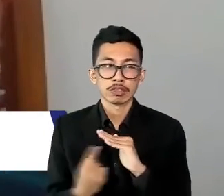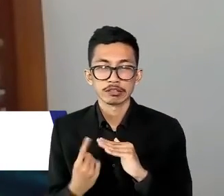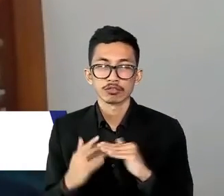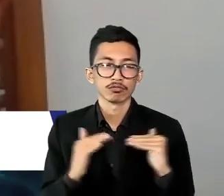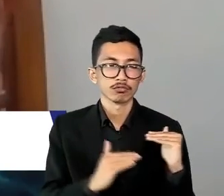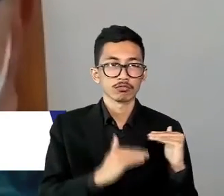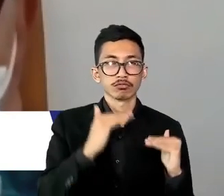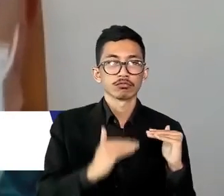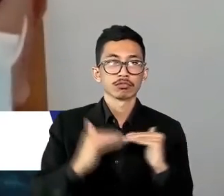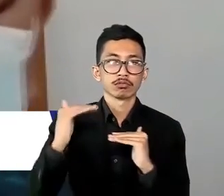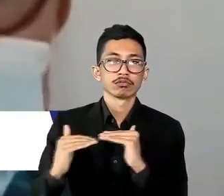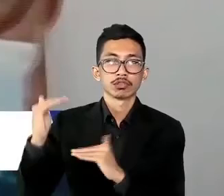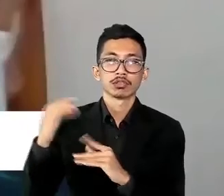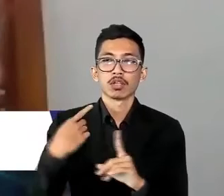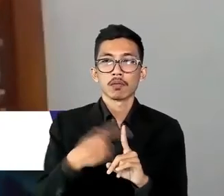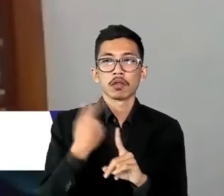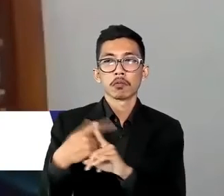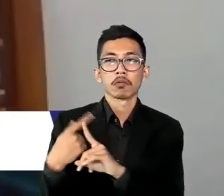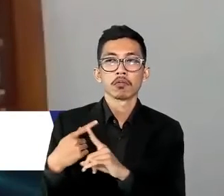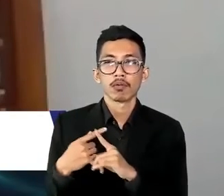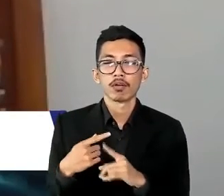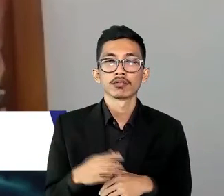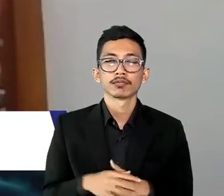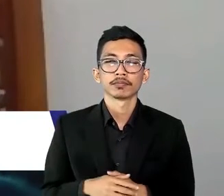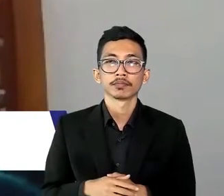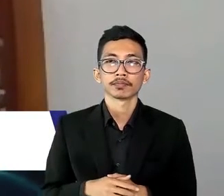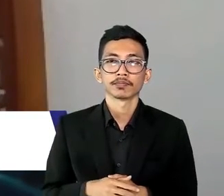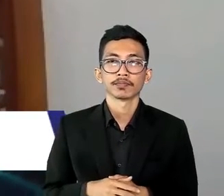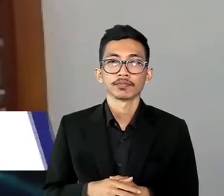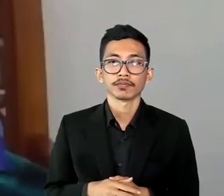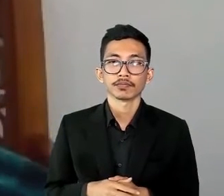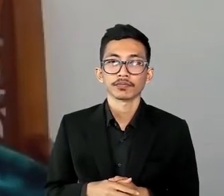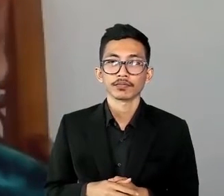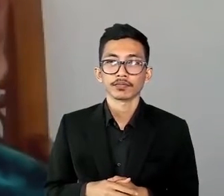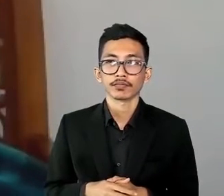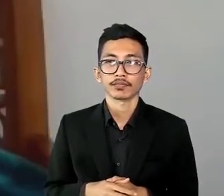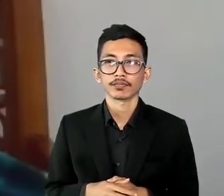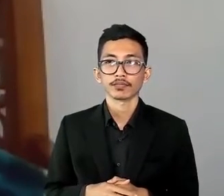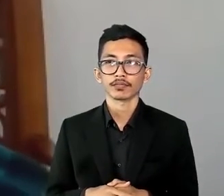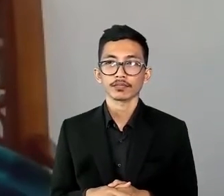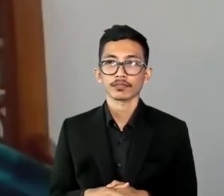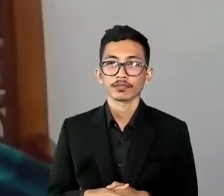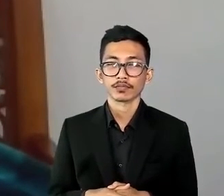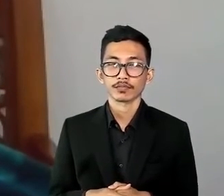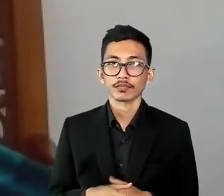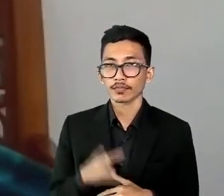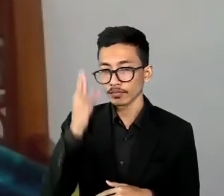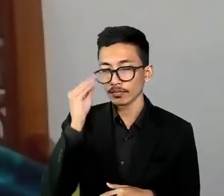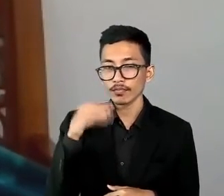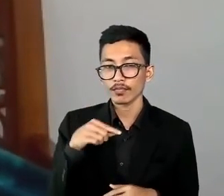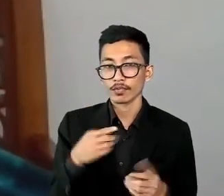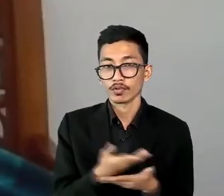ini menimbulkan semangat balik untuk warga untuk terlibat langsung. Prinsip kami, COVID ini tidak cukup